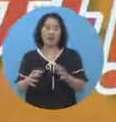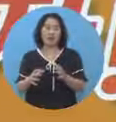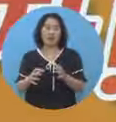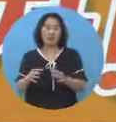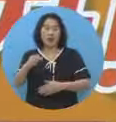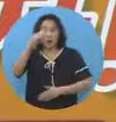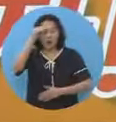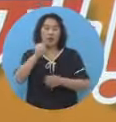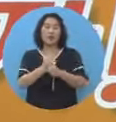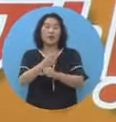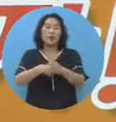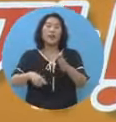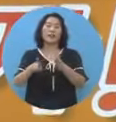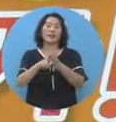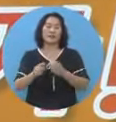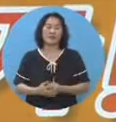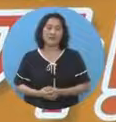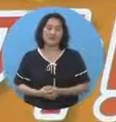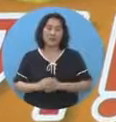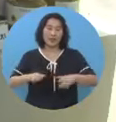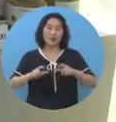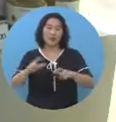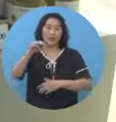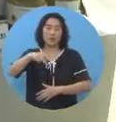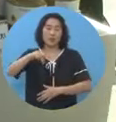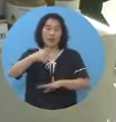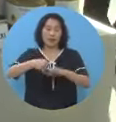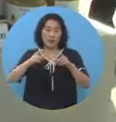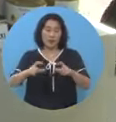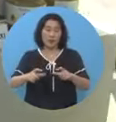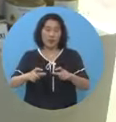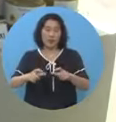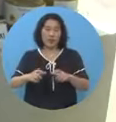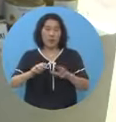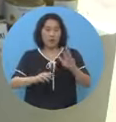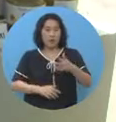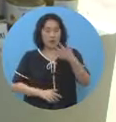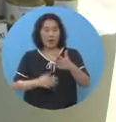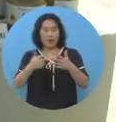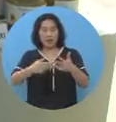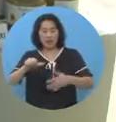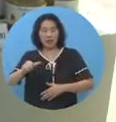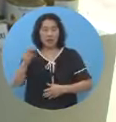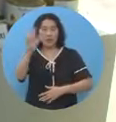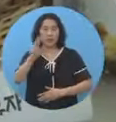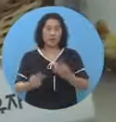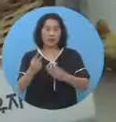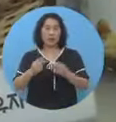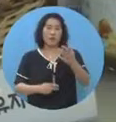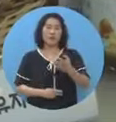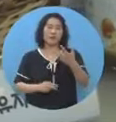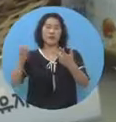아우르는 비즈니스 모델을 개발하기 위한 것입니다. 전남 지역 유자 재배 면적은 808헥타르로 전국